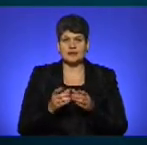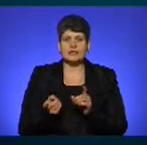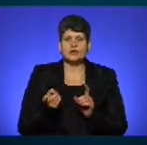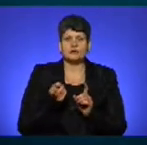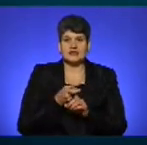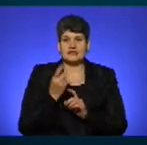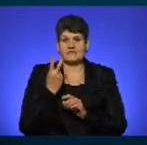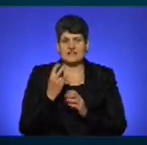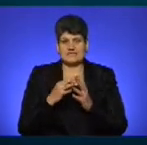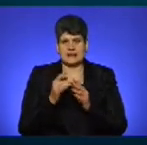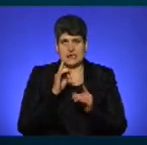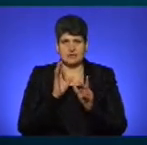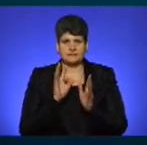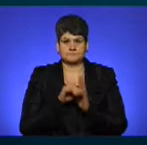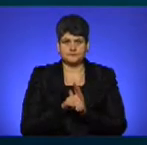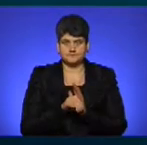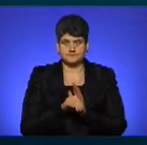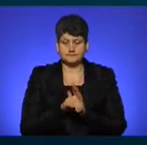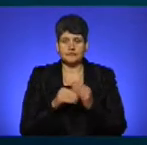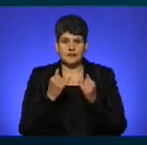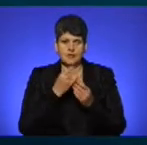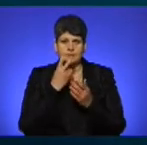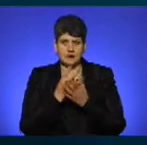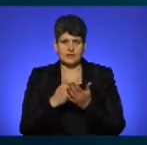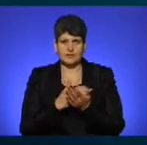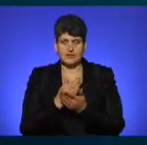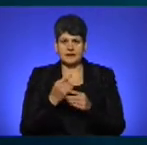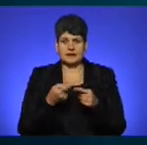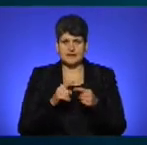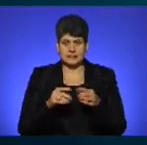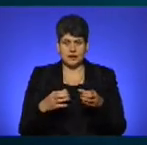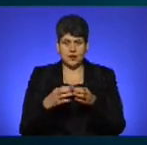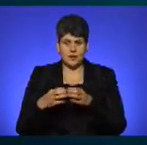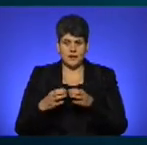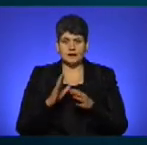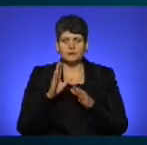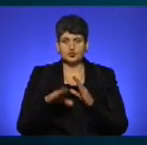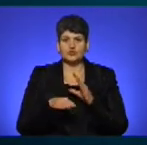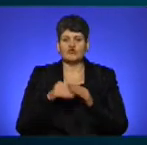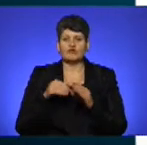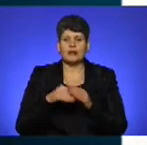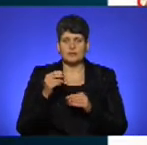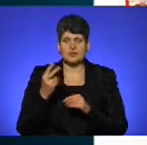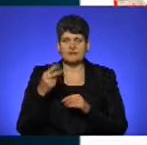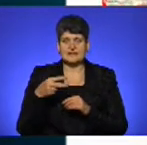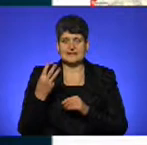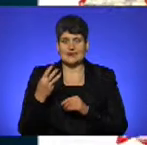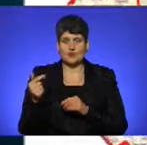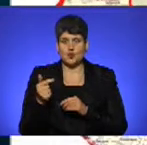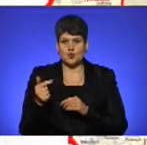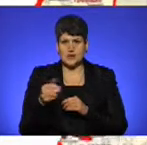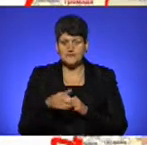дві сільські ради. Ми бачимо зараз на карті майже цих громад, де будуть відбуватися вибори 23